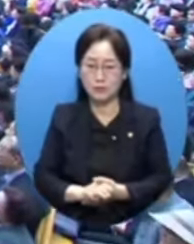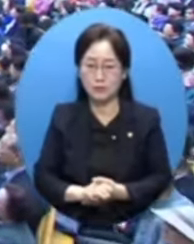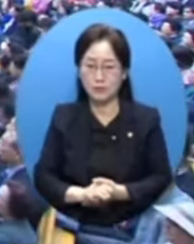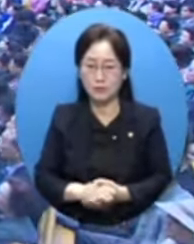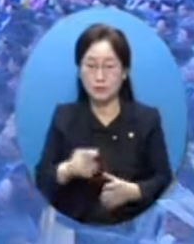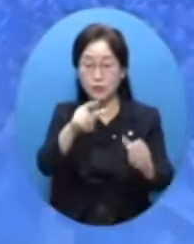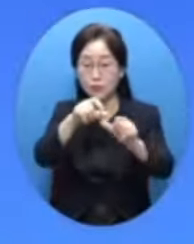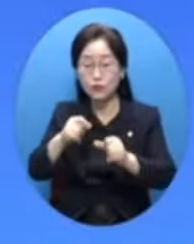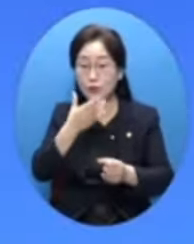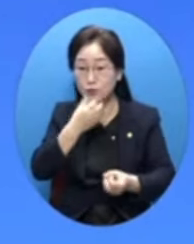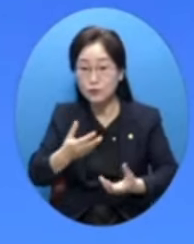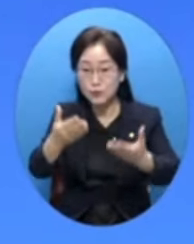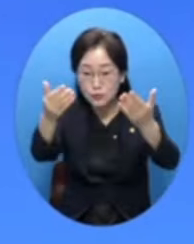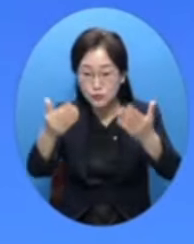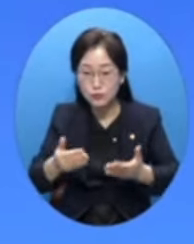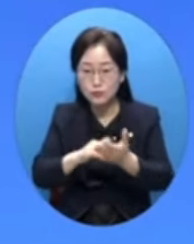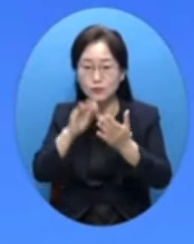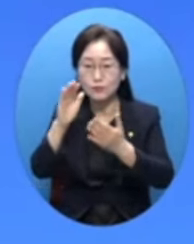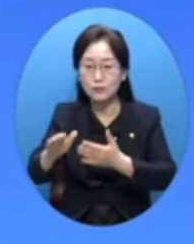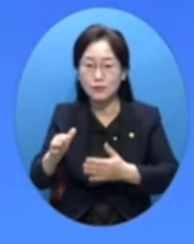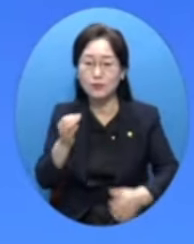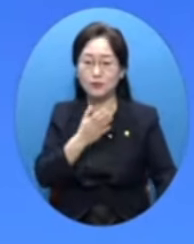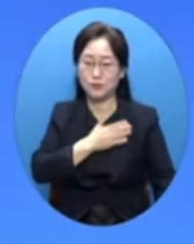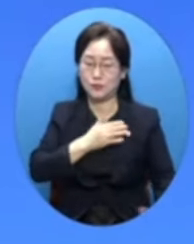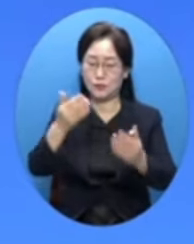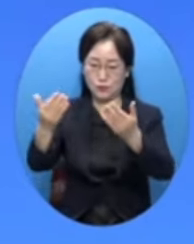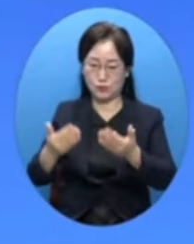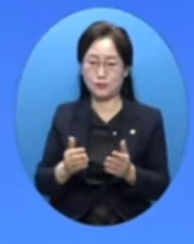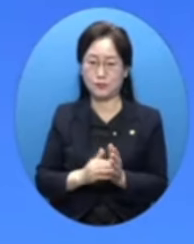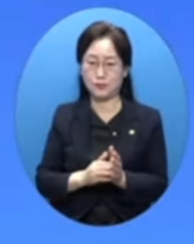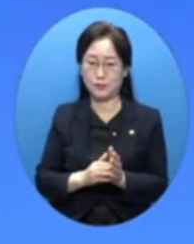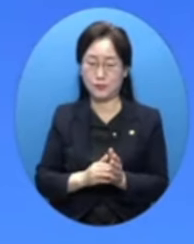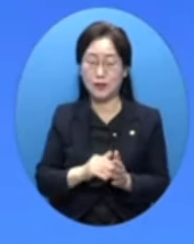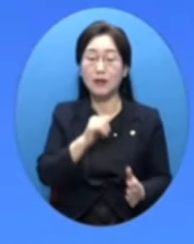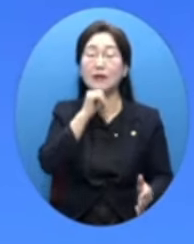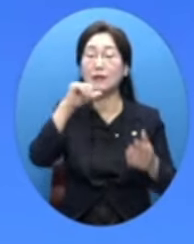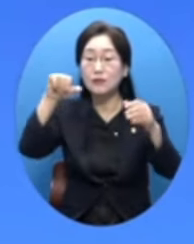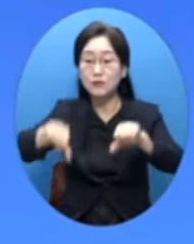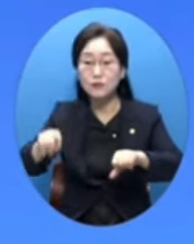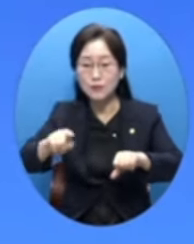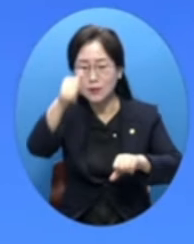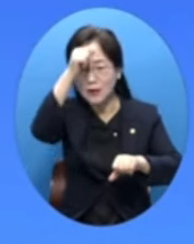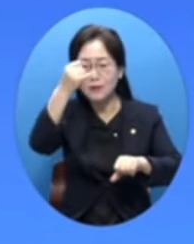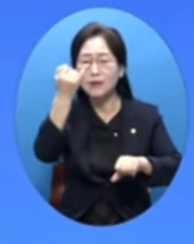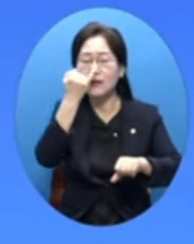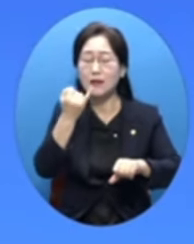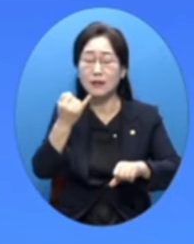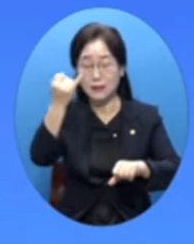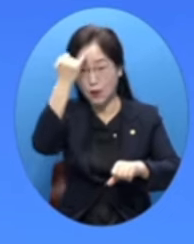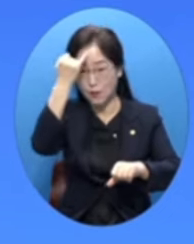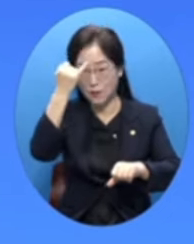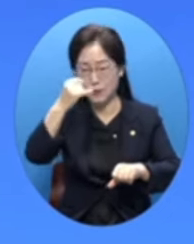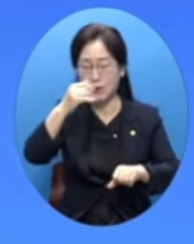구원의 축복을 주신 후에 우리에게 부유의 축복을 주셨습니다. 가난과 저주는 아담과 하와가 죄를 짓고 난 다음